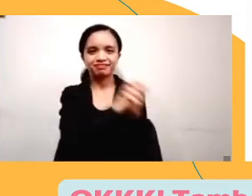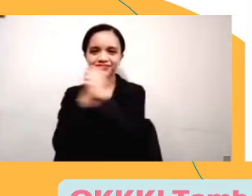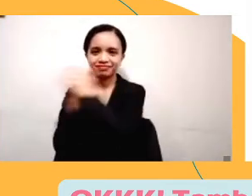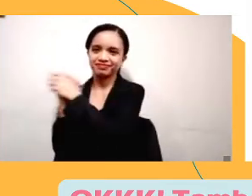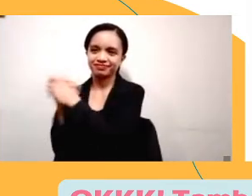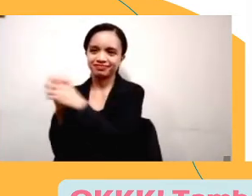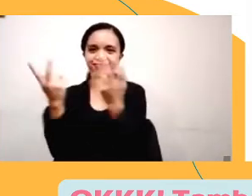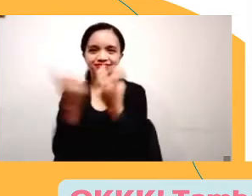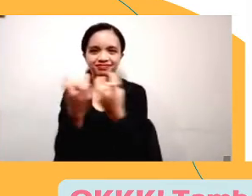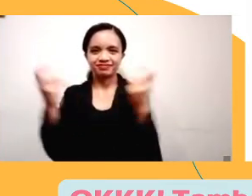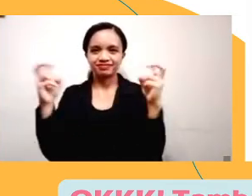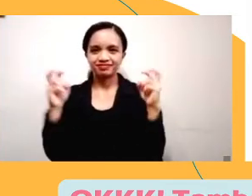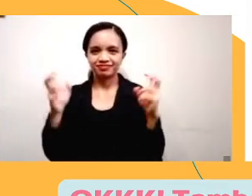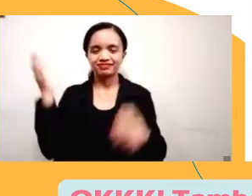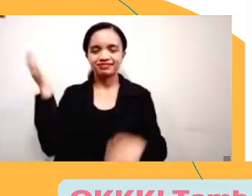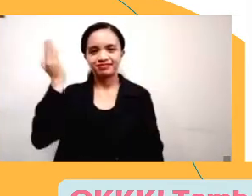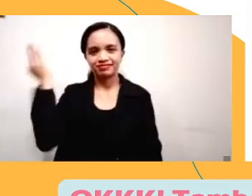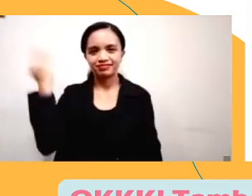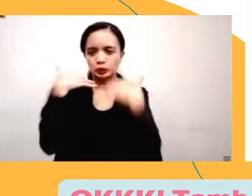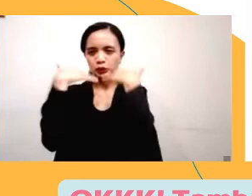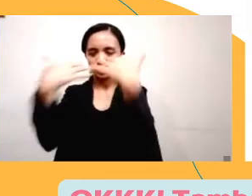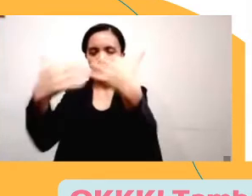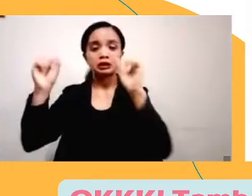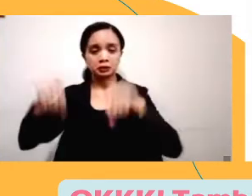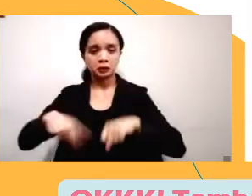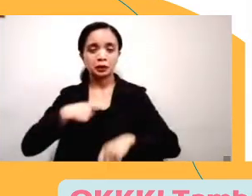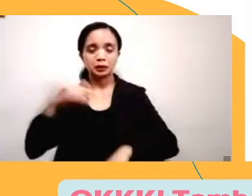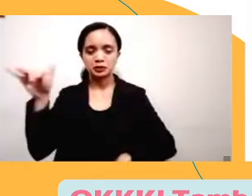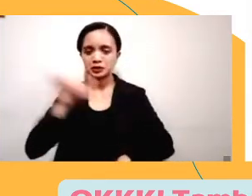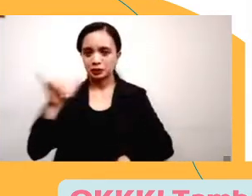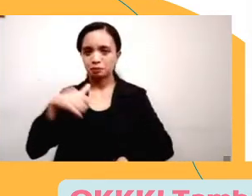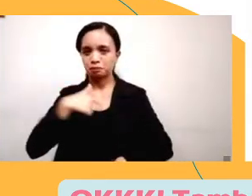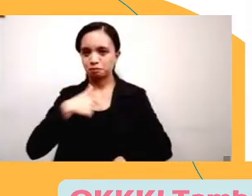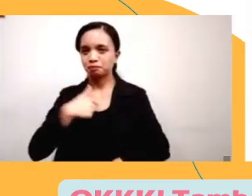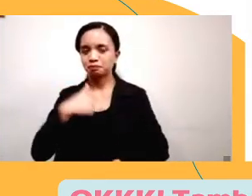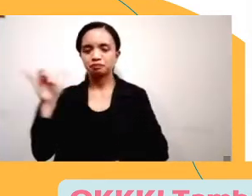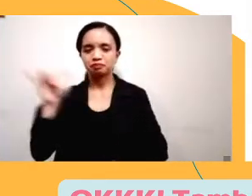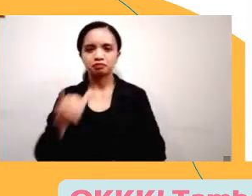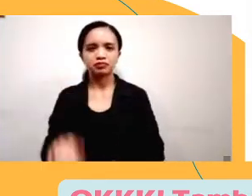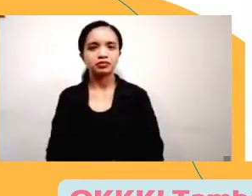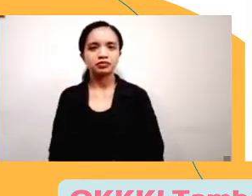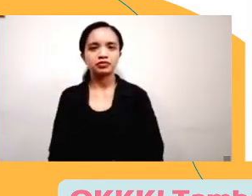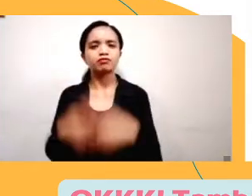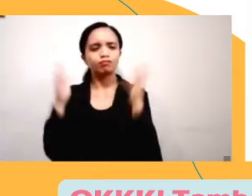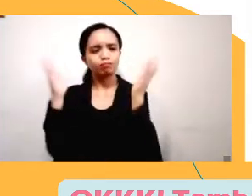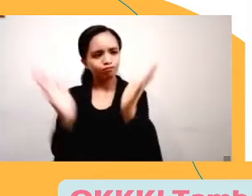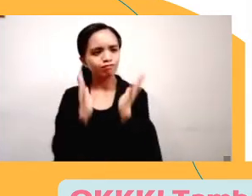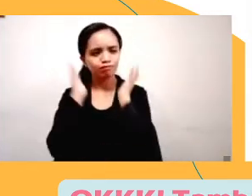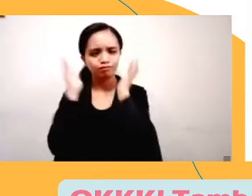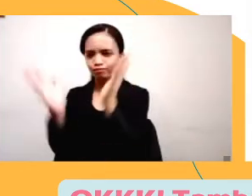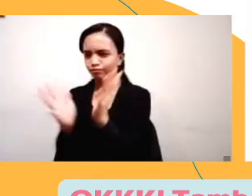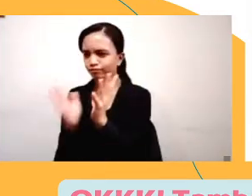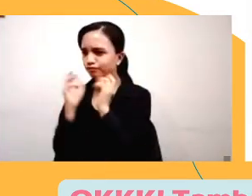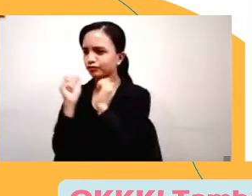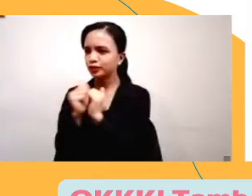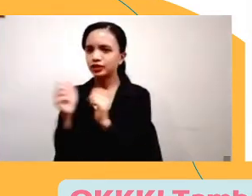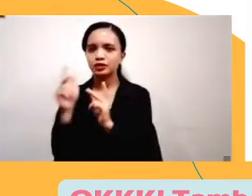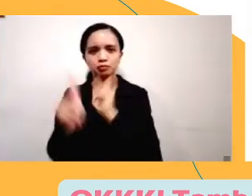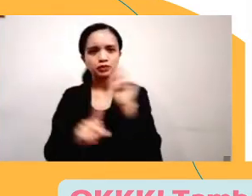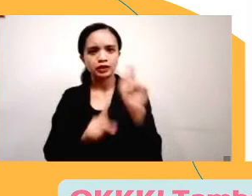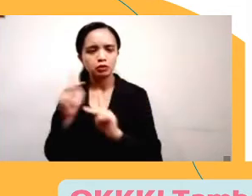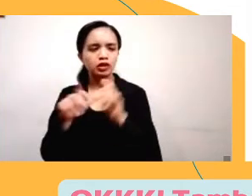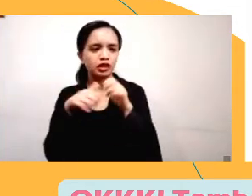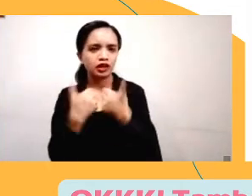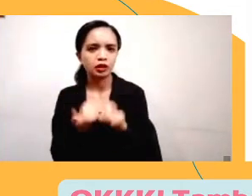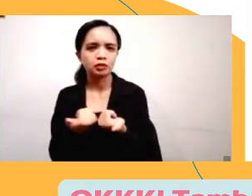That, okay, nakaka-relate ako dyan. Relate tayo dyan. Skills to interact with people para kay Nova. Okay, ito rin